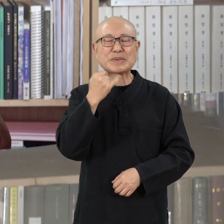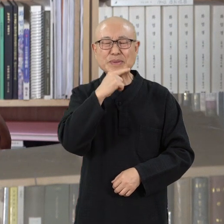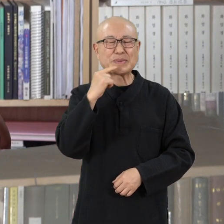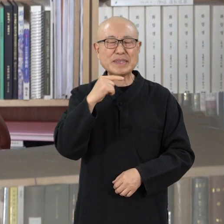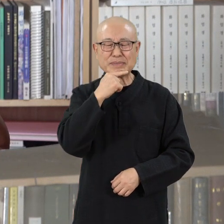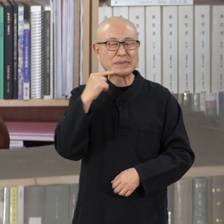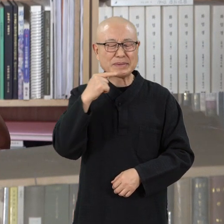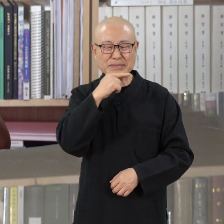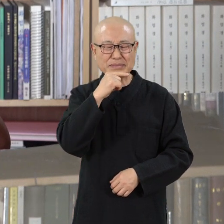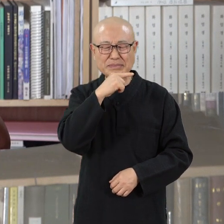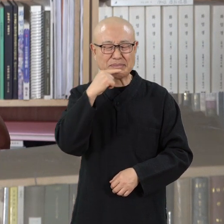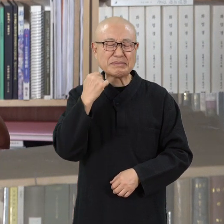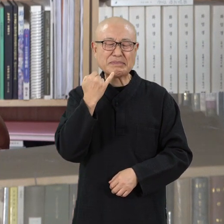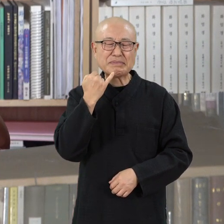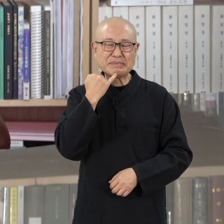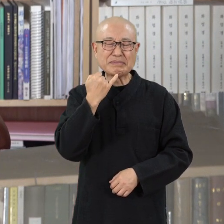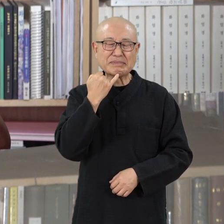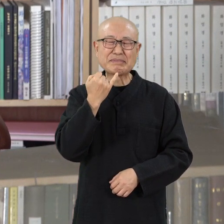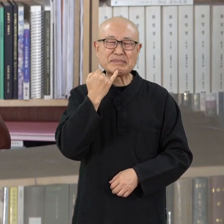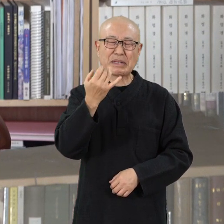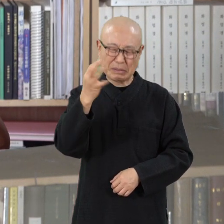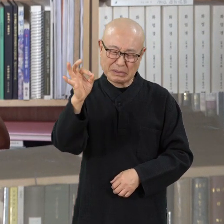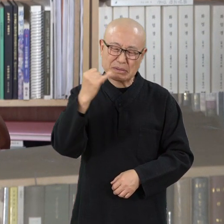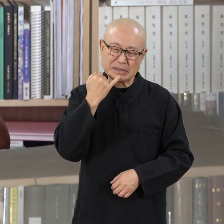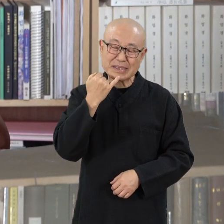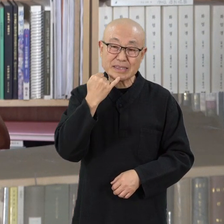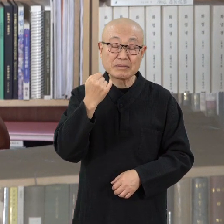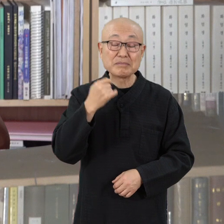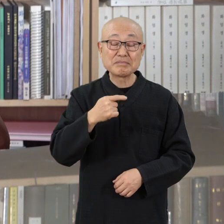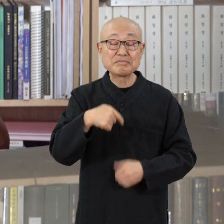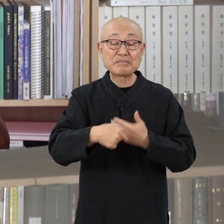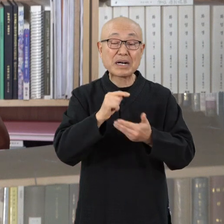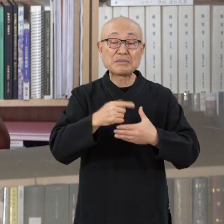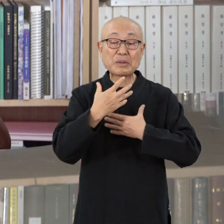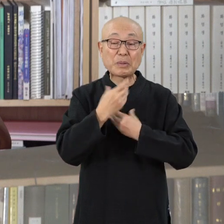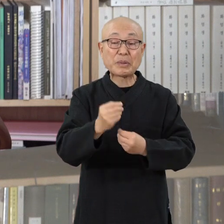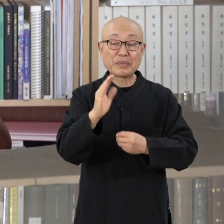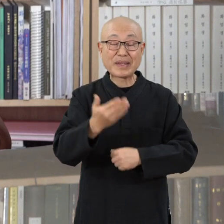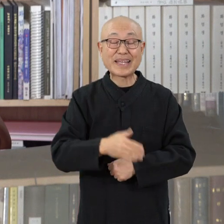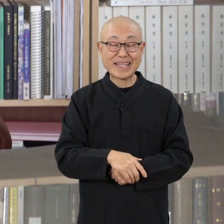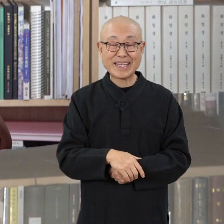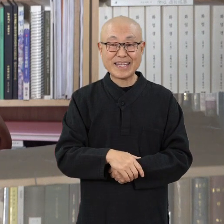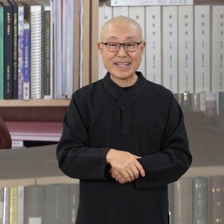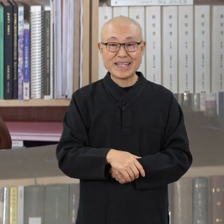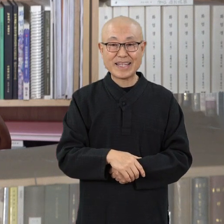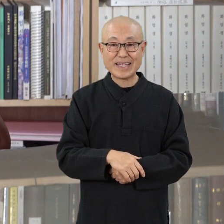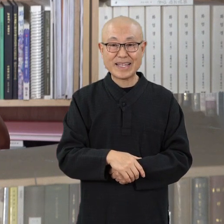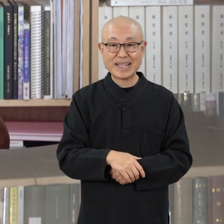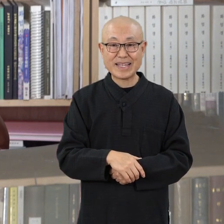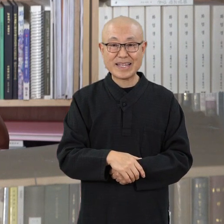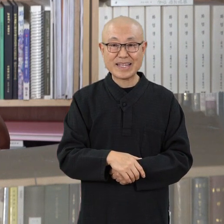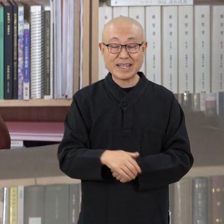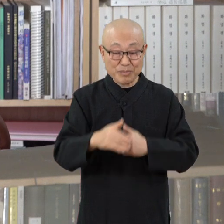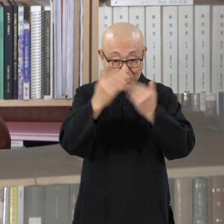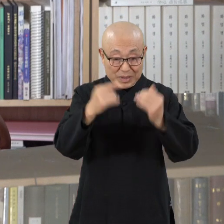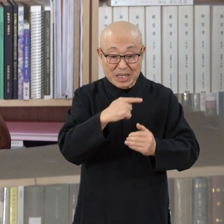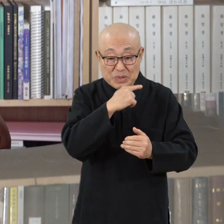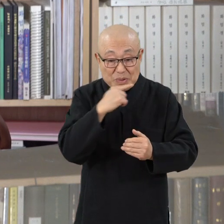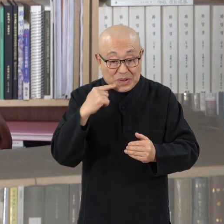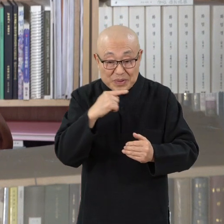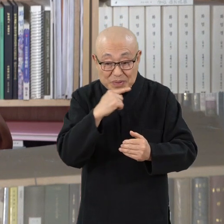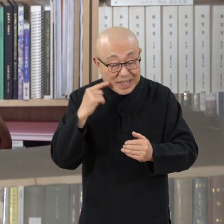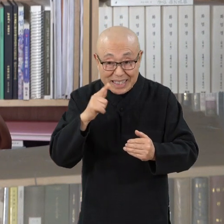그럼 굉장히 마음이 편안합니다. 그 어떤 생각을 전환하는 거죠. 그렇다고 뭐 다 손해만 보는